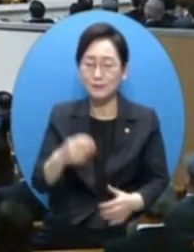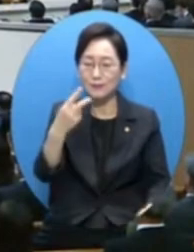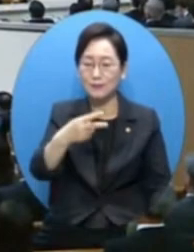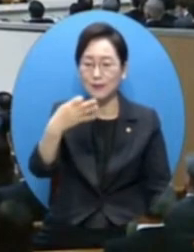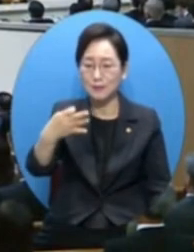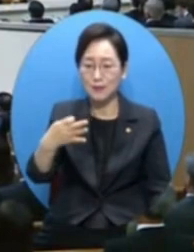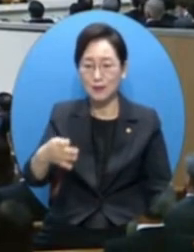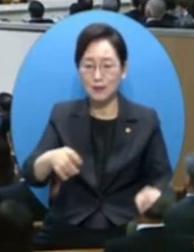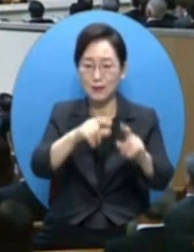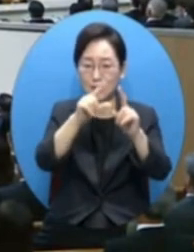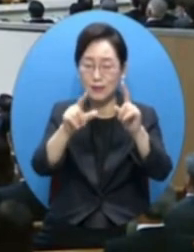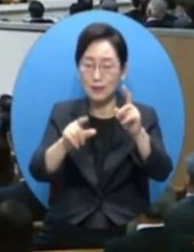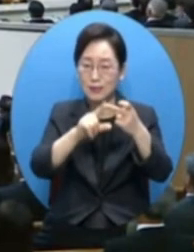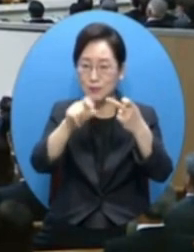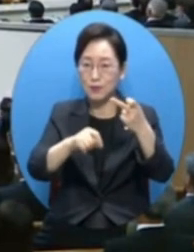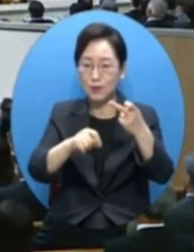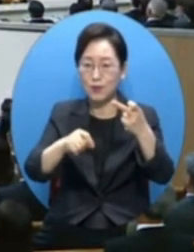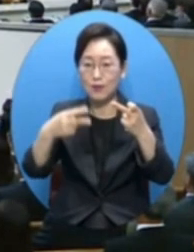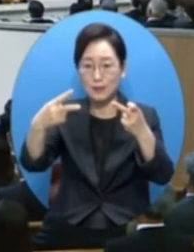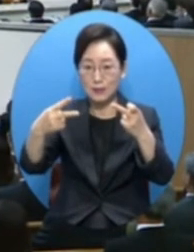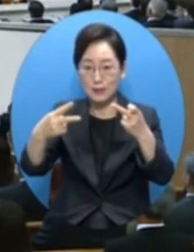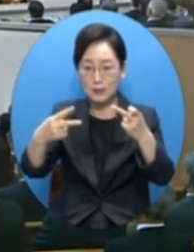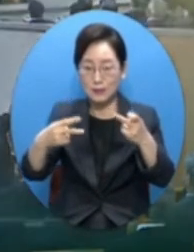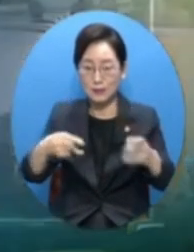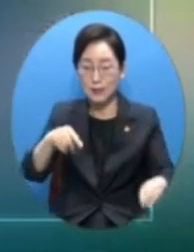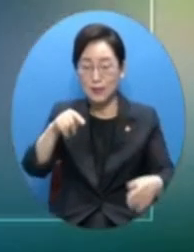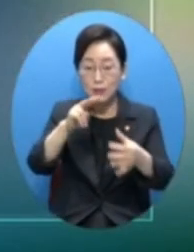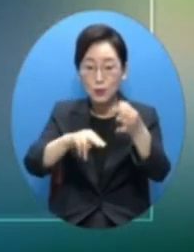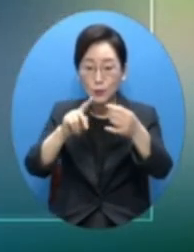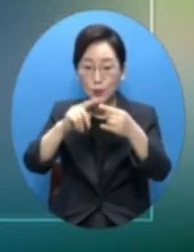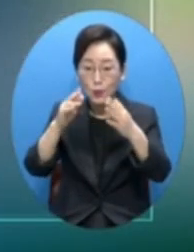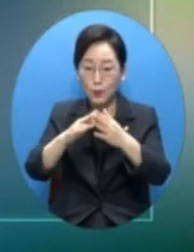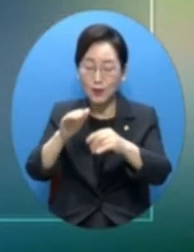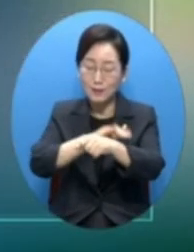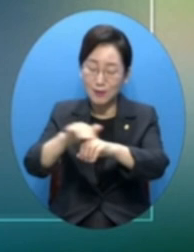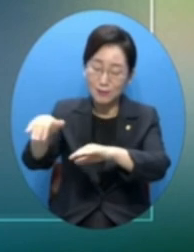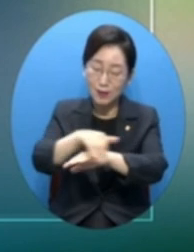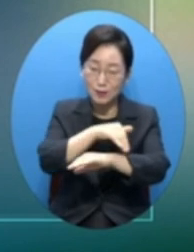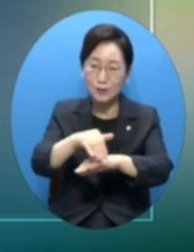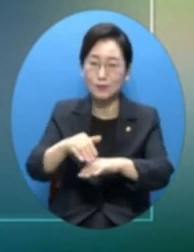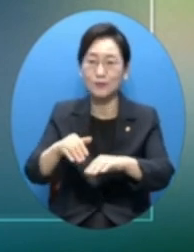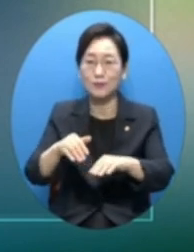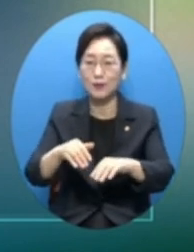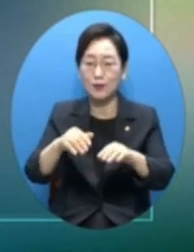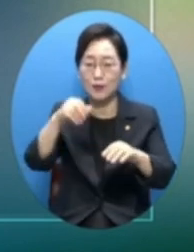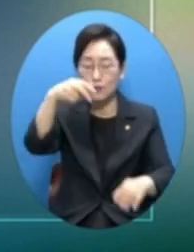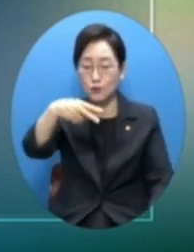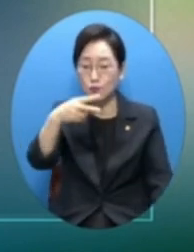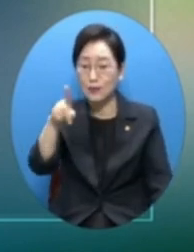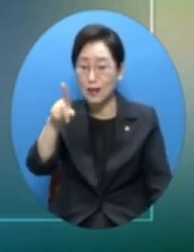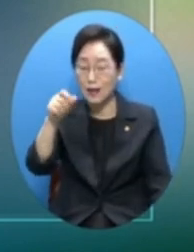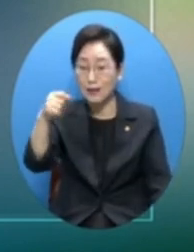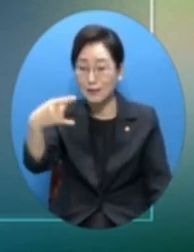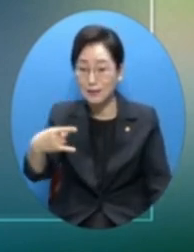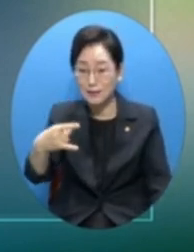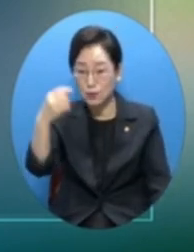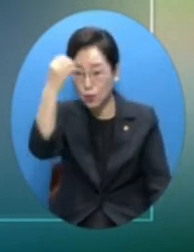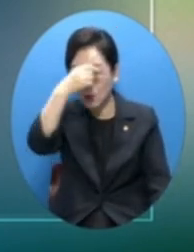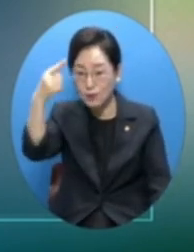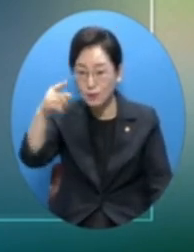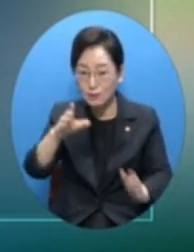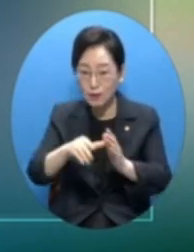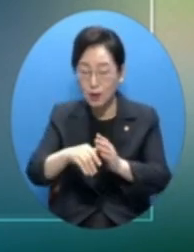2014년 12월 2일 우리 교회를 잘 다니고 있는 유다의 학생이 고등학교 1학년이었는데요 화장실에서